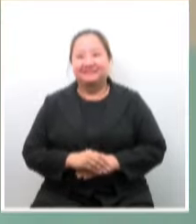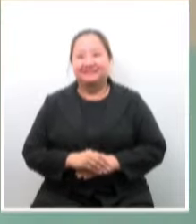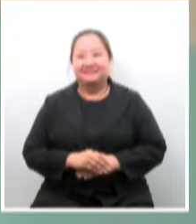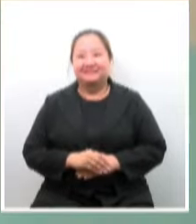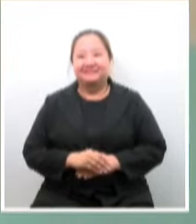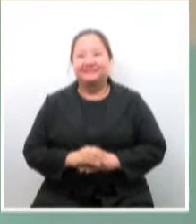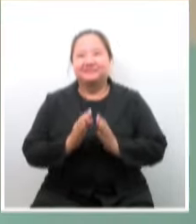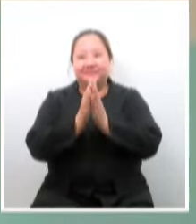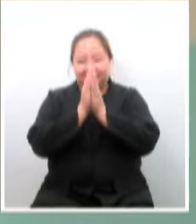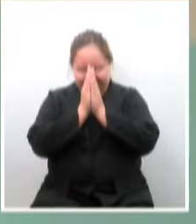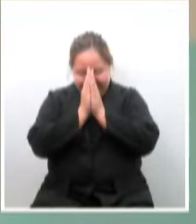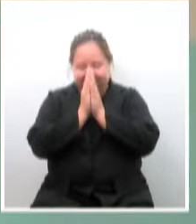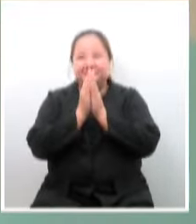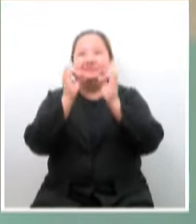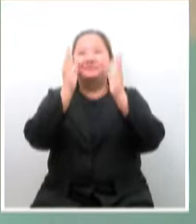ตุา